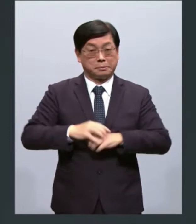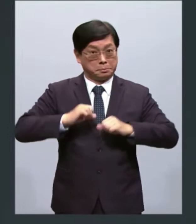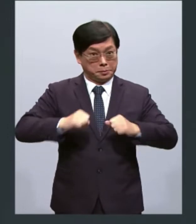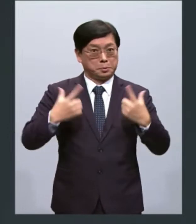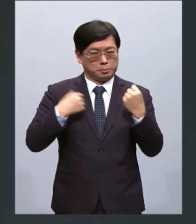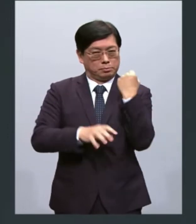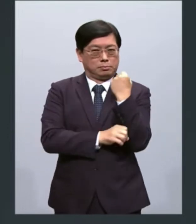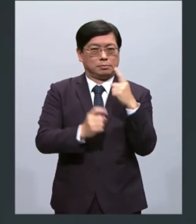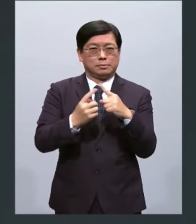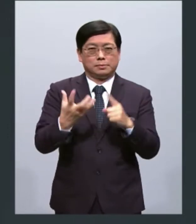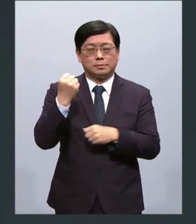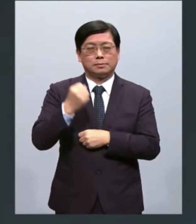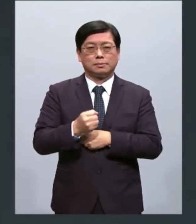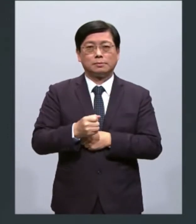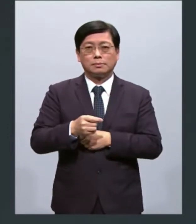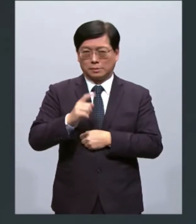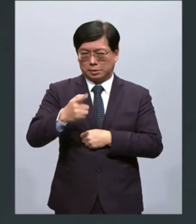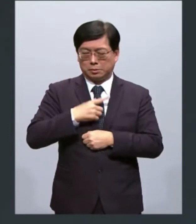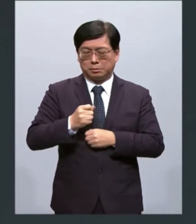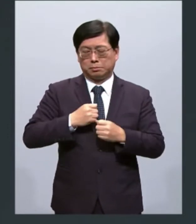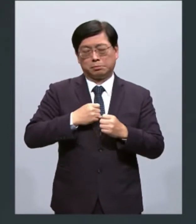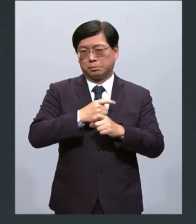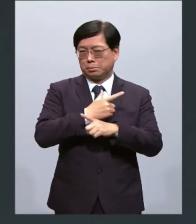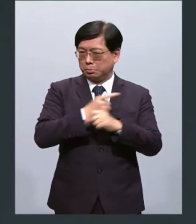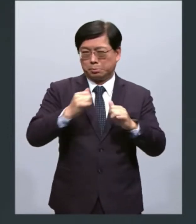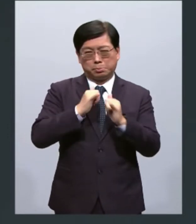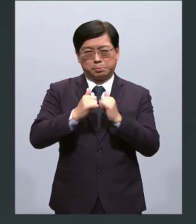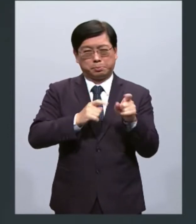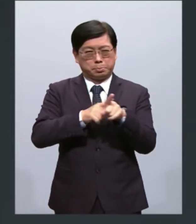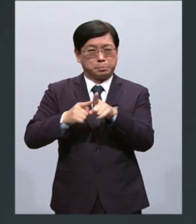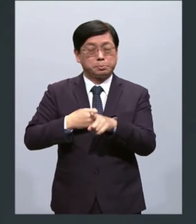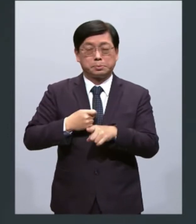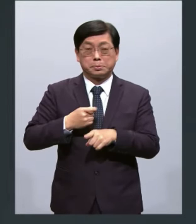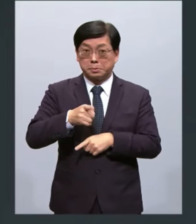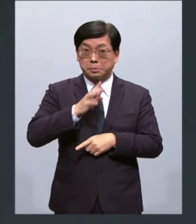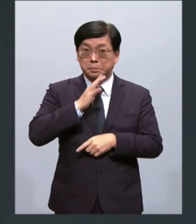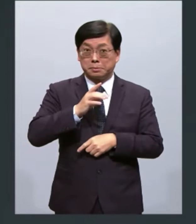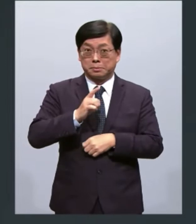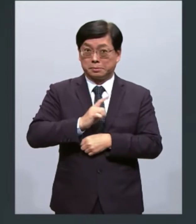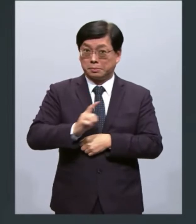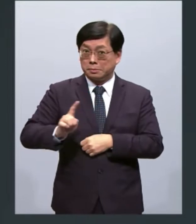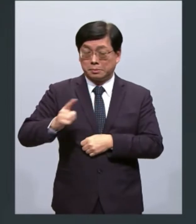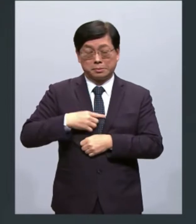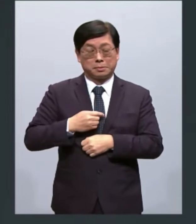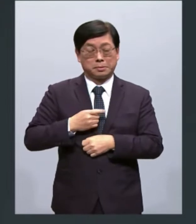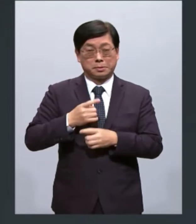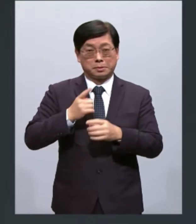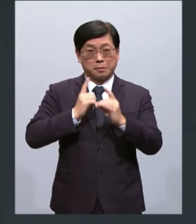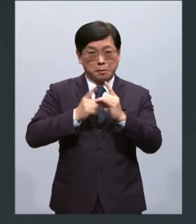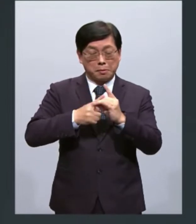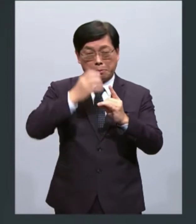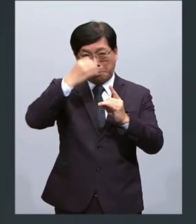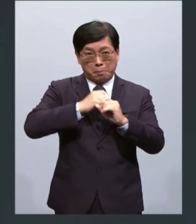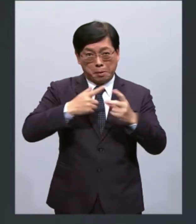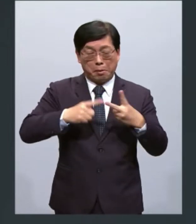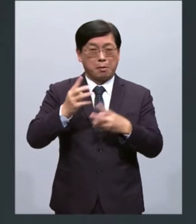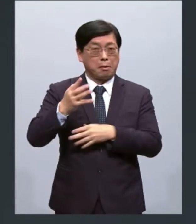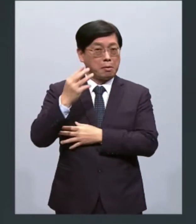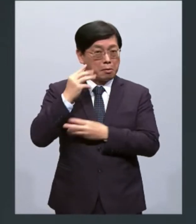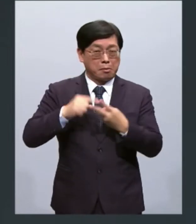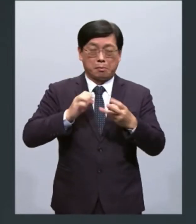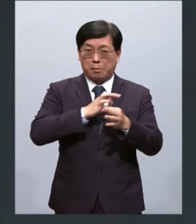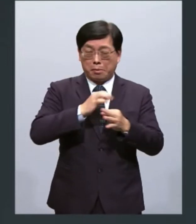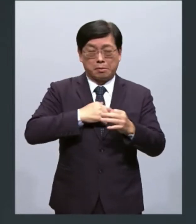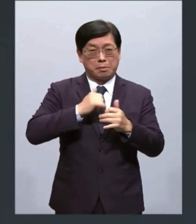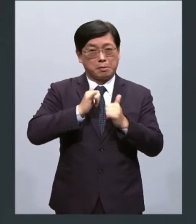基本人权，它是一个普世价值，也不会因为不同的信仰、宗教、政治、经